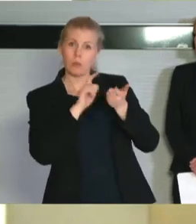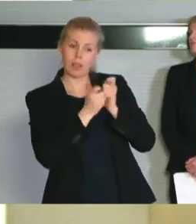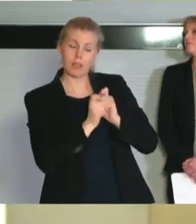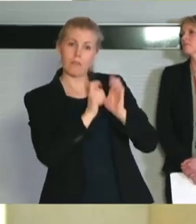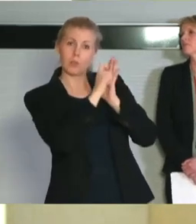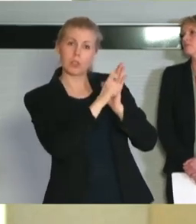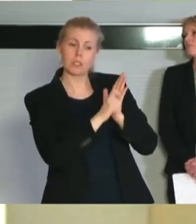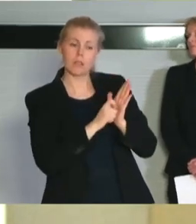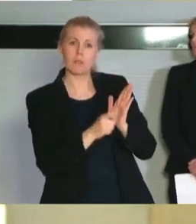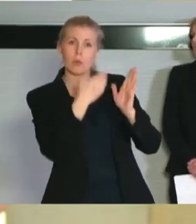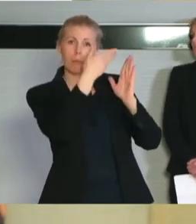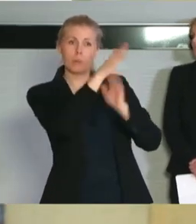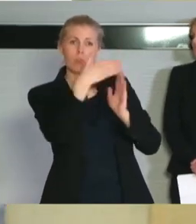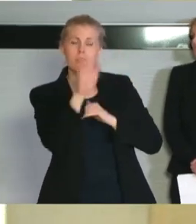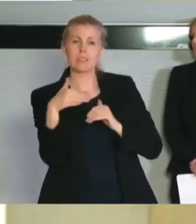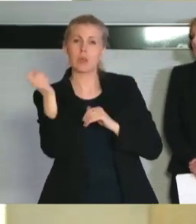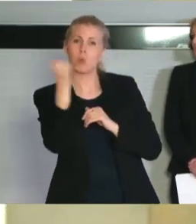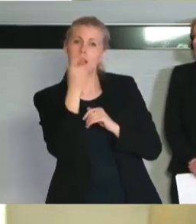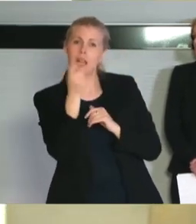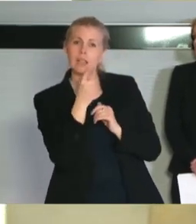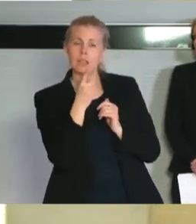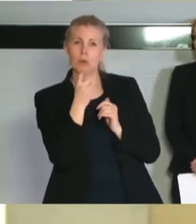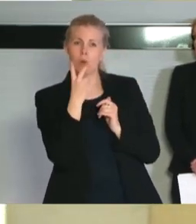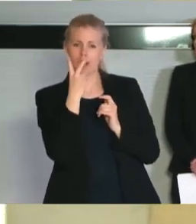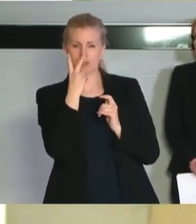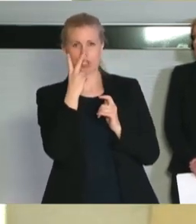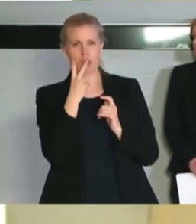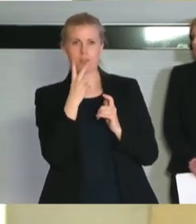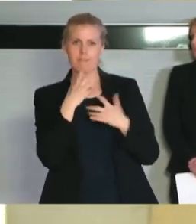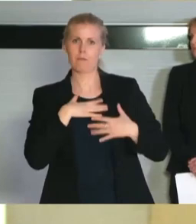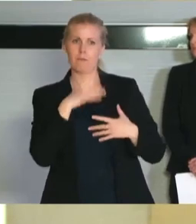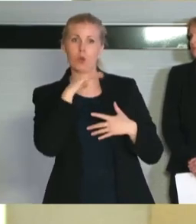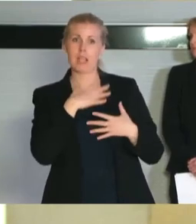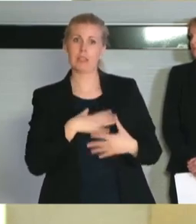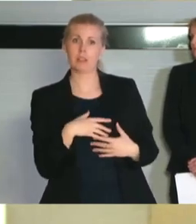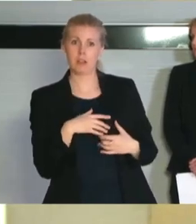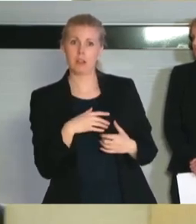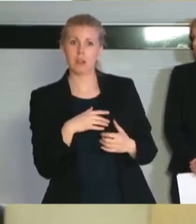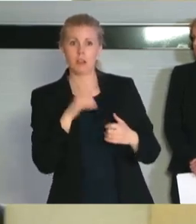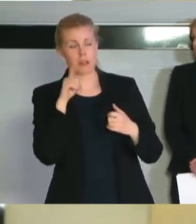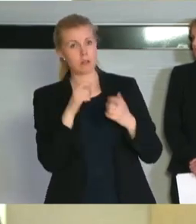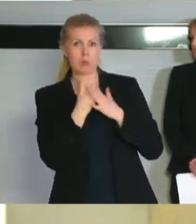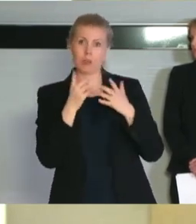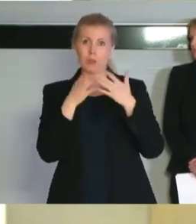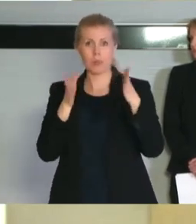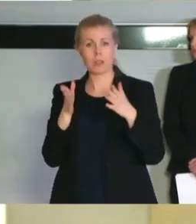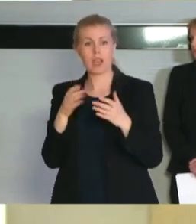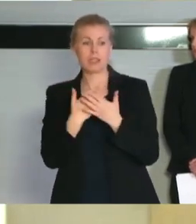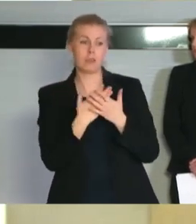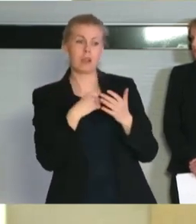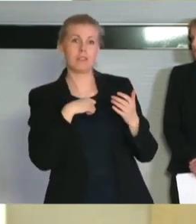mulig å bortvise utlendinger av hensyn til folkehelsa? Er det vurdert å myke opp det? For eksempel foreldre som har barn i Norge